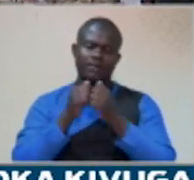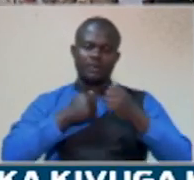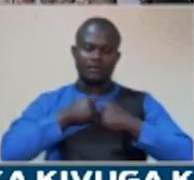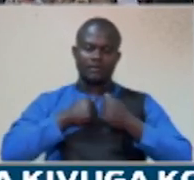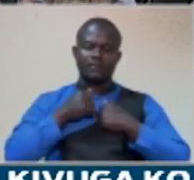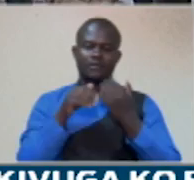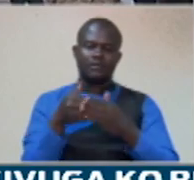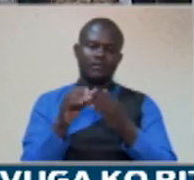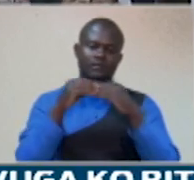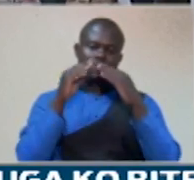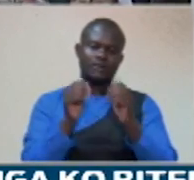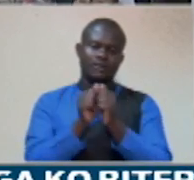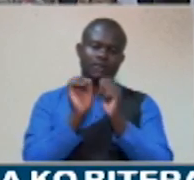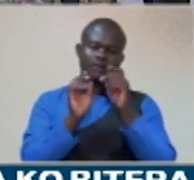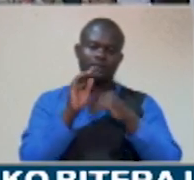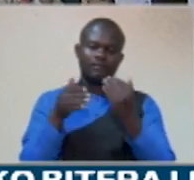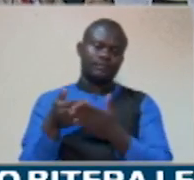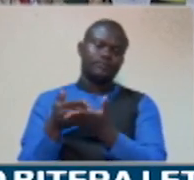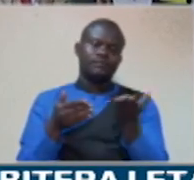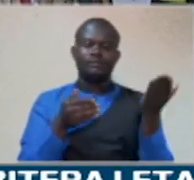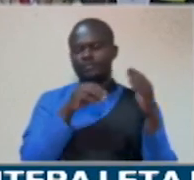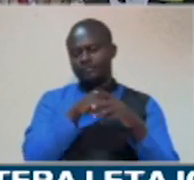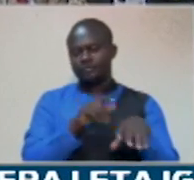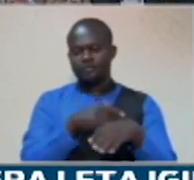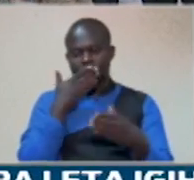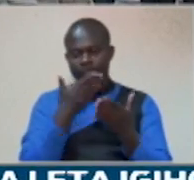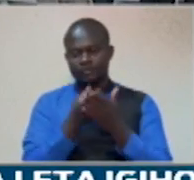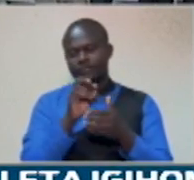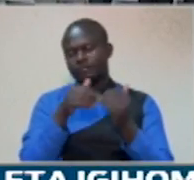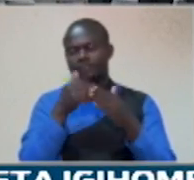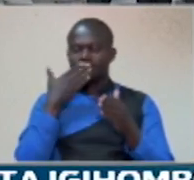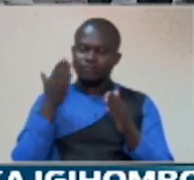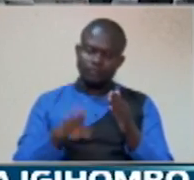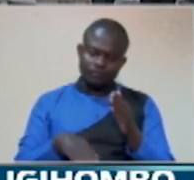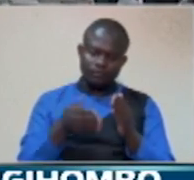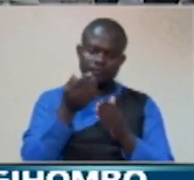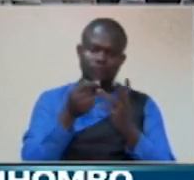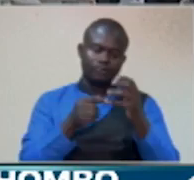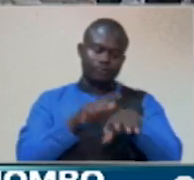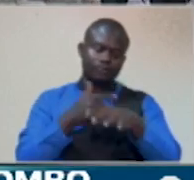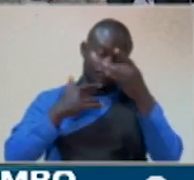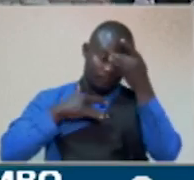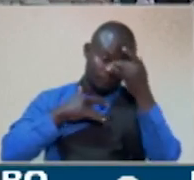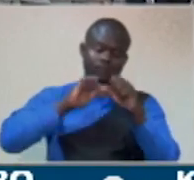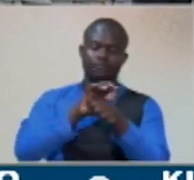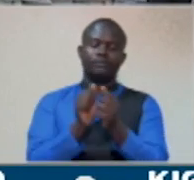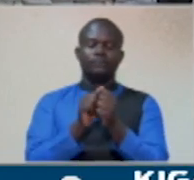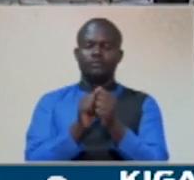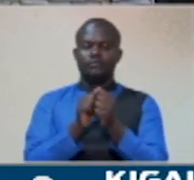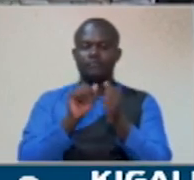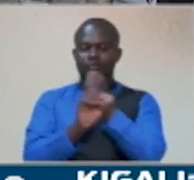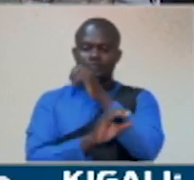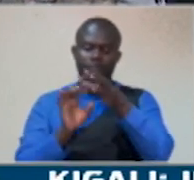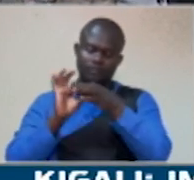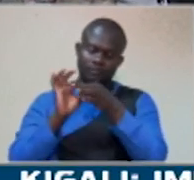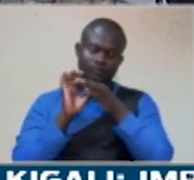Rwanda, ubuyobozi ndetse n'abaturage, haba mu bihe byiza cyangwa ibibi. Muri ibi bihe by'icyorezo, igihugu cyacu cyiyemeje gufatanya n'u